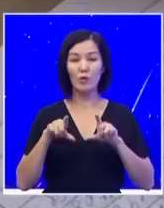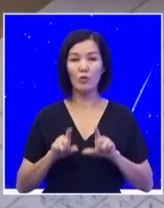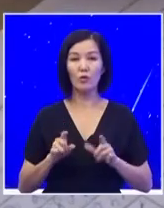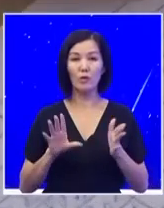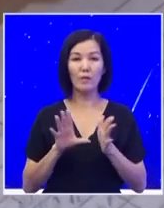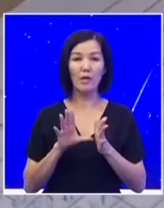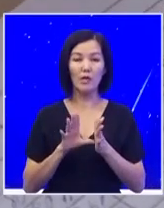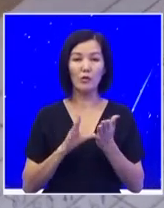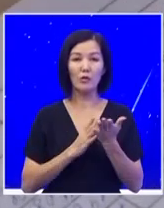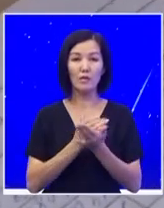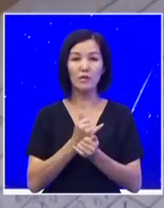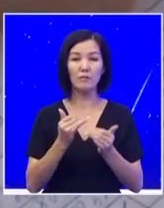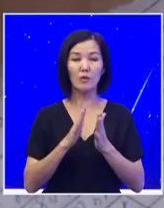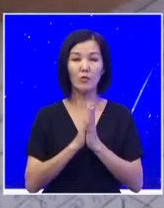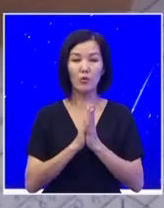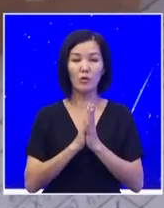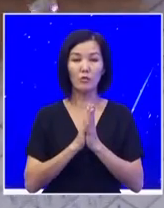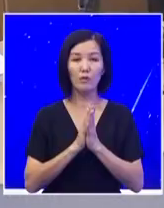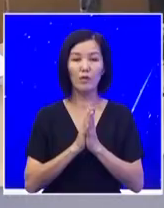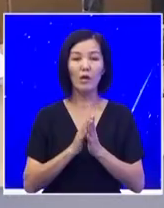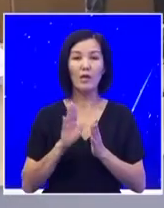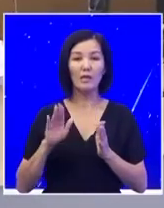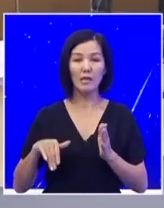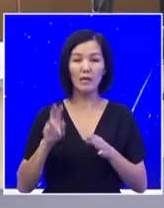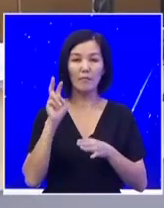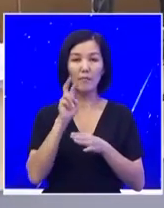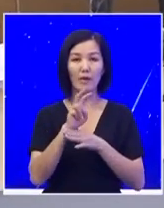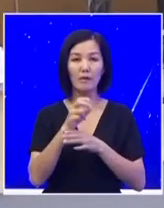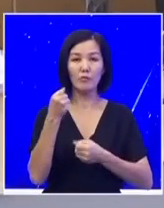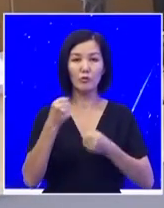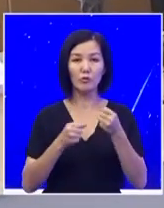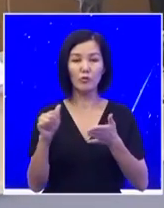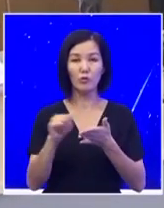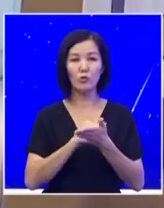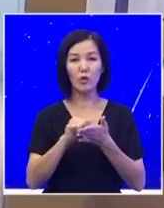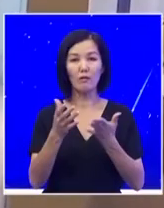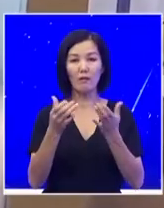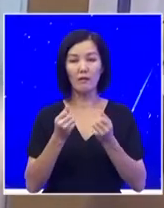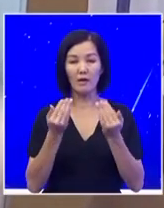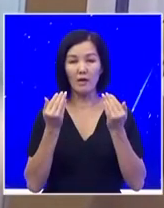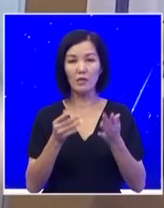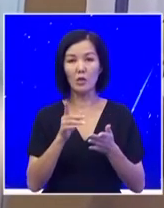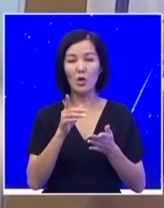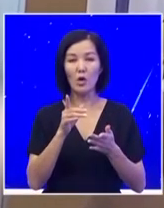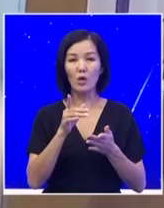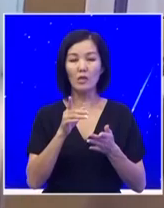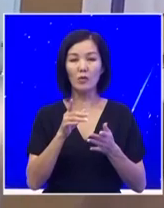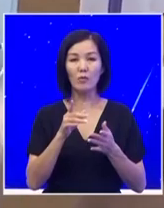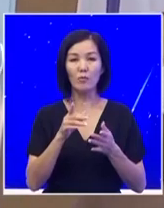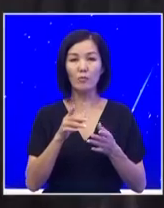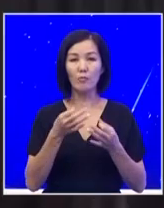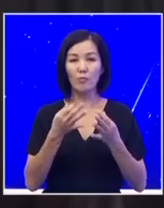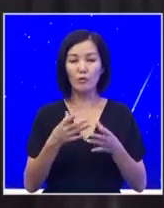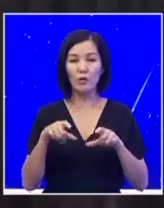қызметінде өтініш білдірді. Кейін мамандандырылған орталыққа келіп, жүргізуші куәлігін алды. Қазір уақытты текке кетірмей, осы